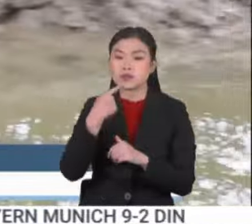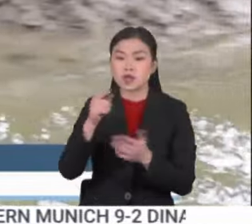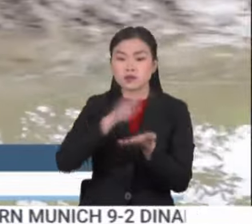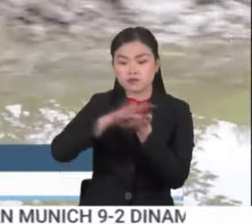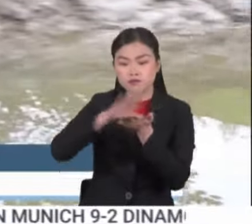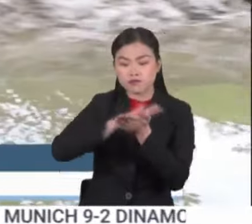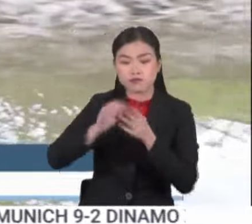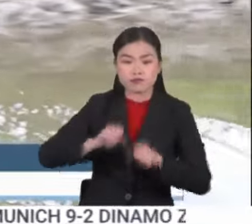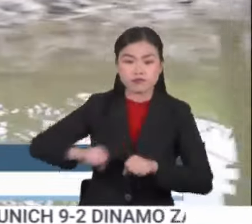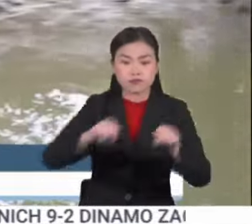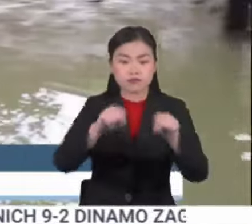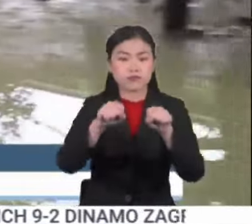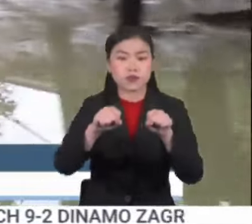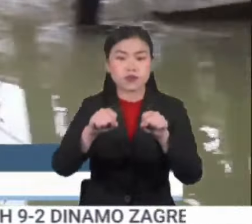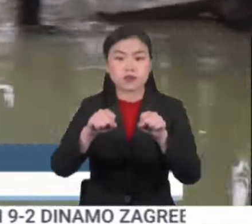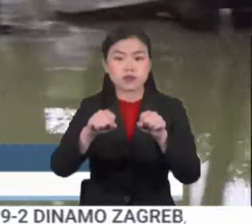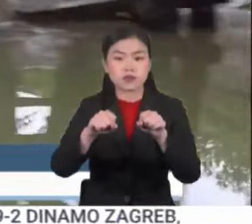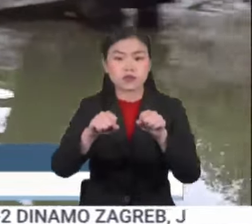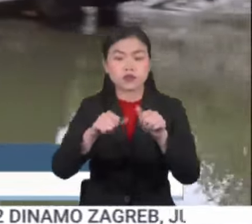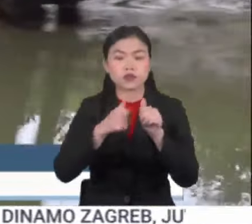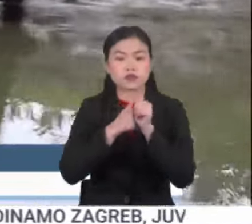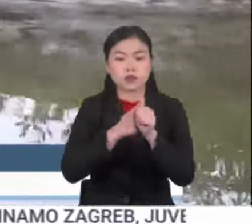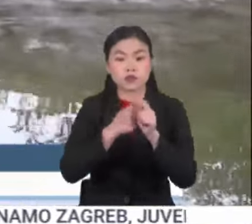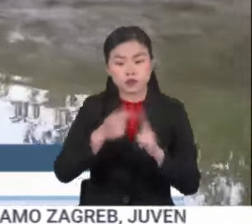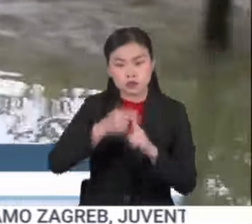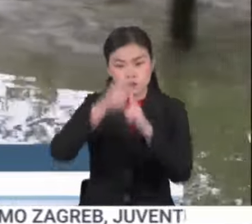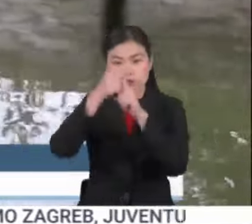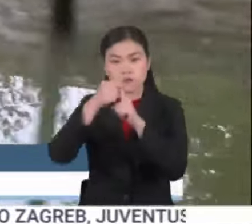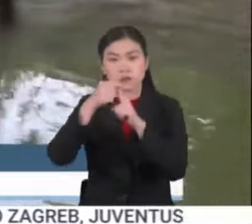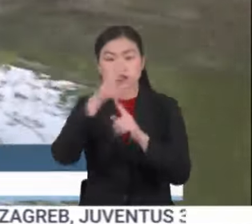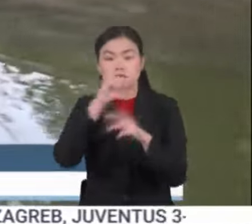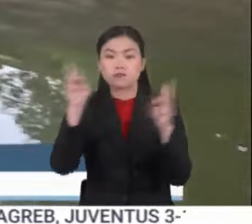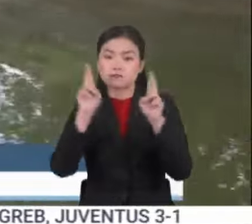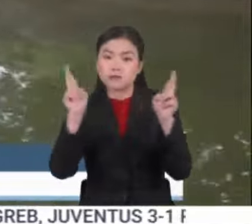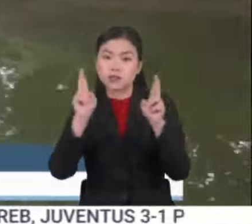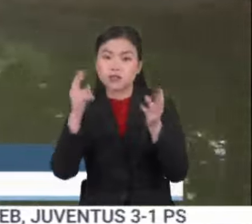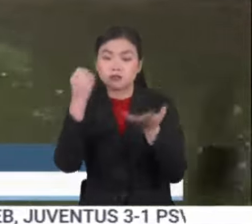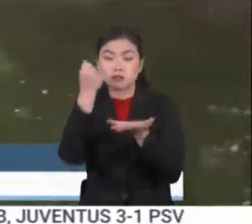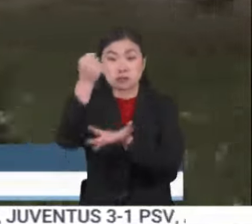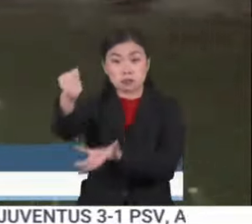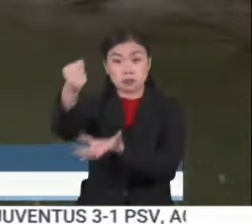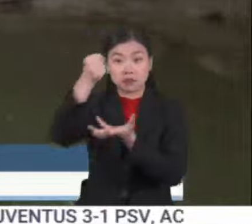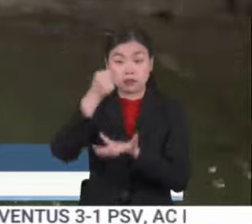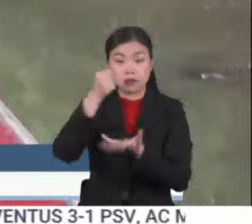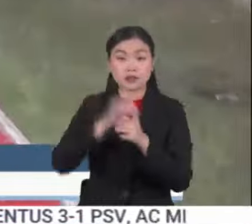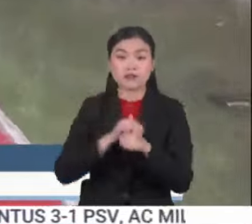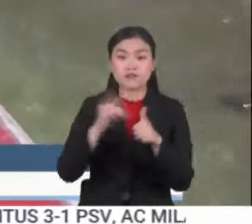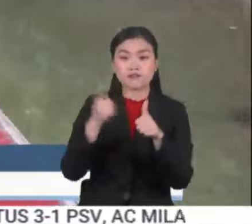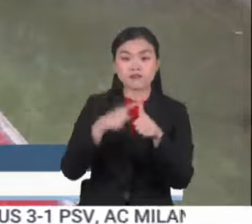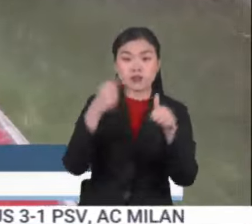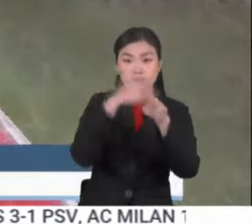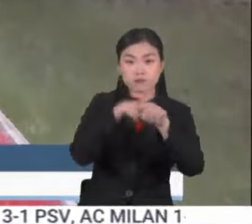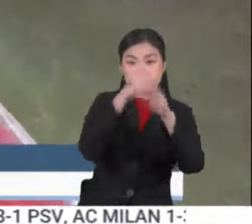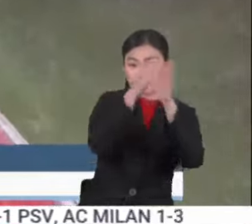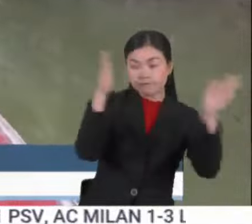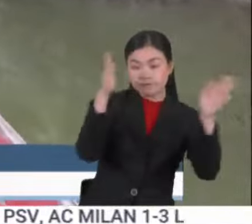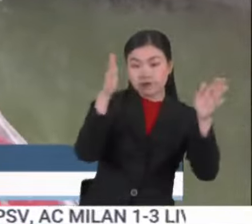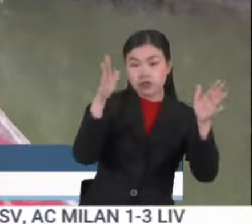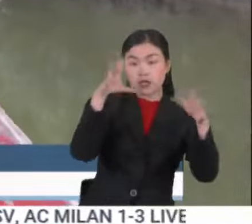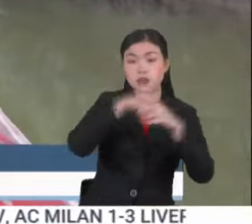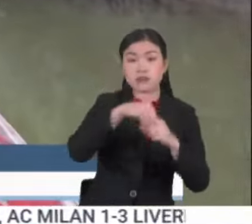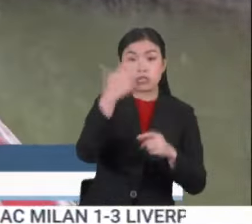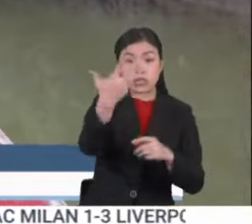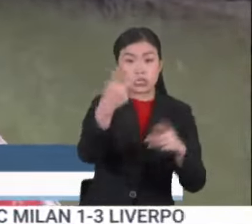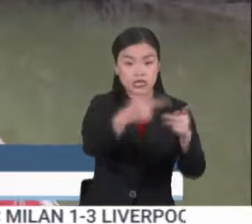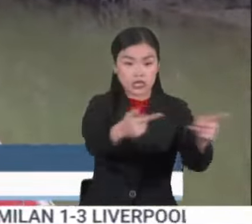sungai di kawasan tersebut adalah berdasarkan keutamaan dan ketersediaan peruntukan. Fasa pertama meliputi tiga kawasan iaitu